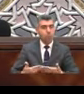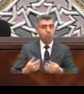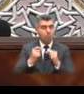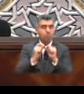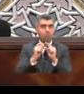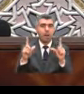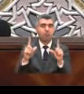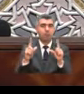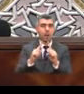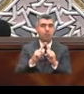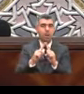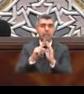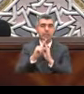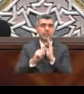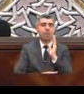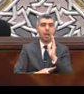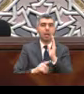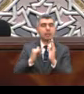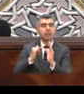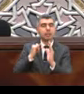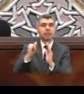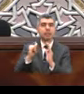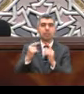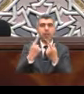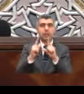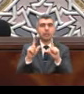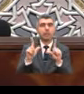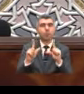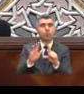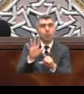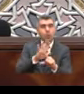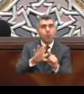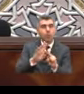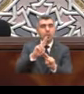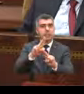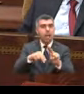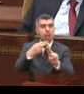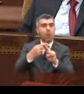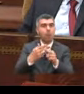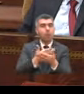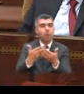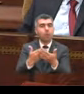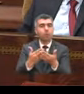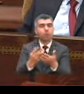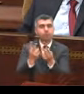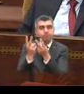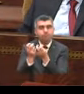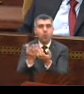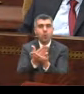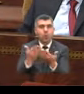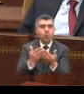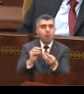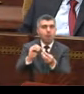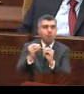جلسة أسبوعية كيتبعوها المغاربة كاملين، وكينتظروا أجوبة على التطلعات ديالهم، على الأسئلة ديالهم، على